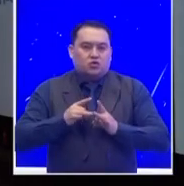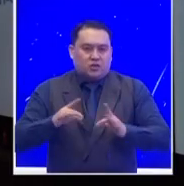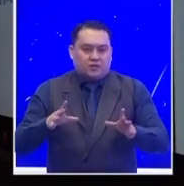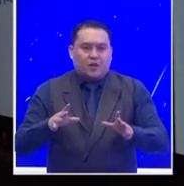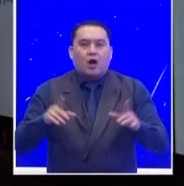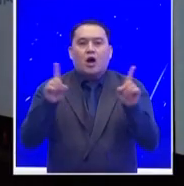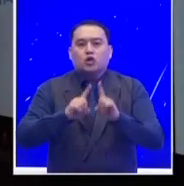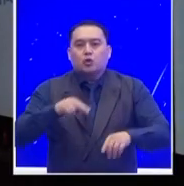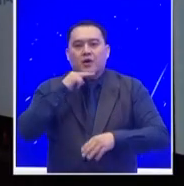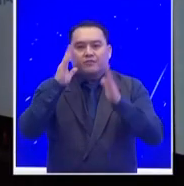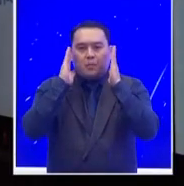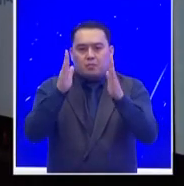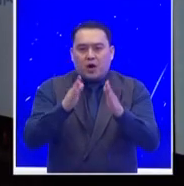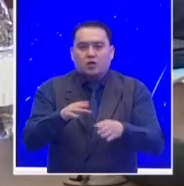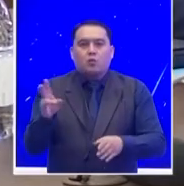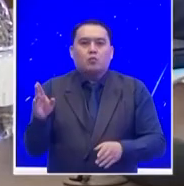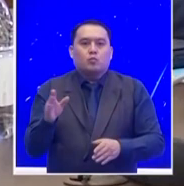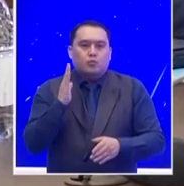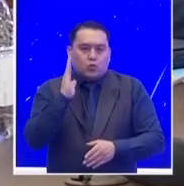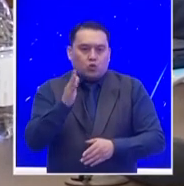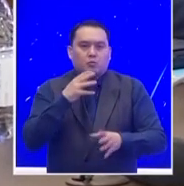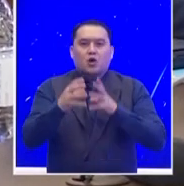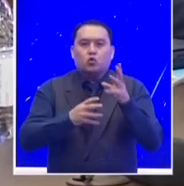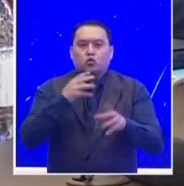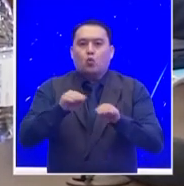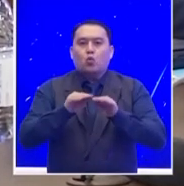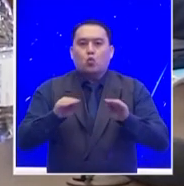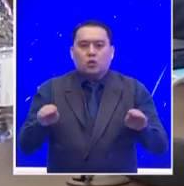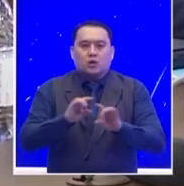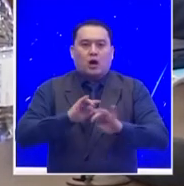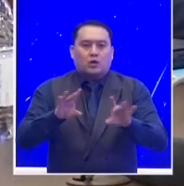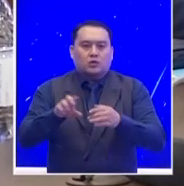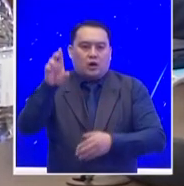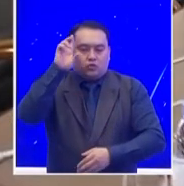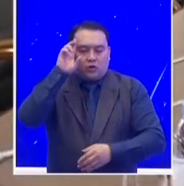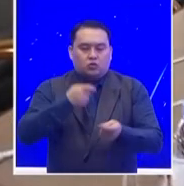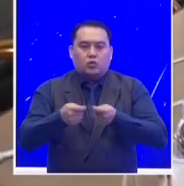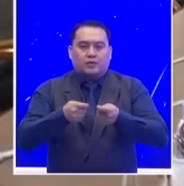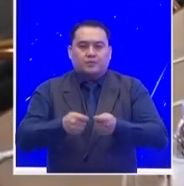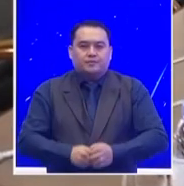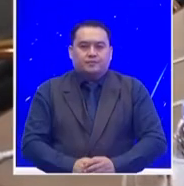торжеств. Особое внимание стоит уделить мероприятиям международного уровня, резюмировал государственный